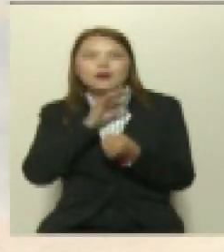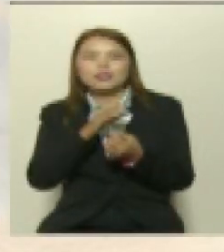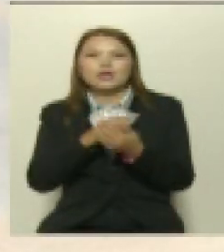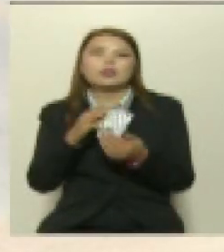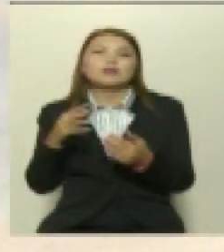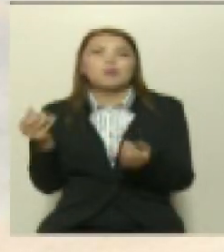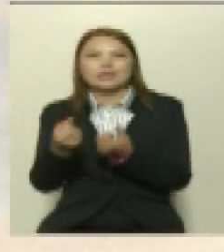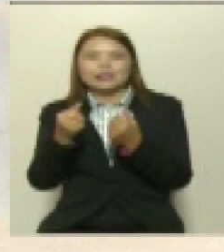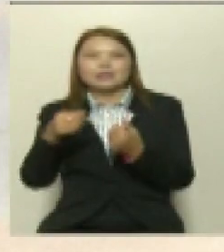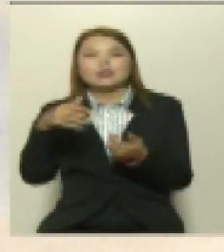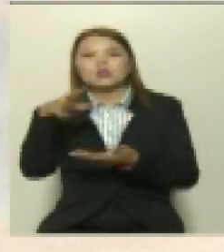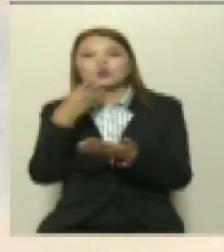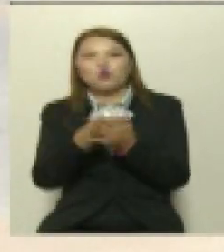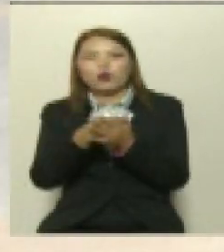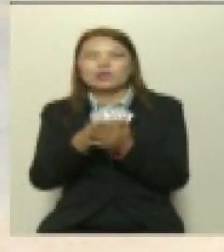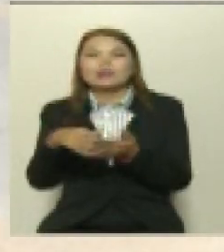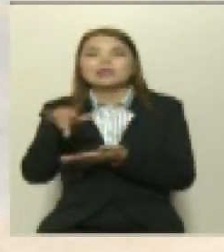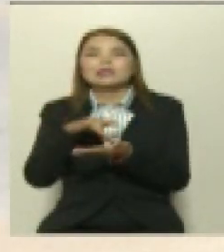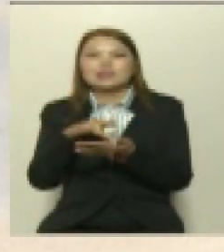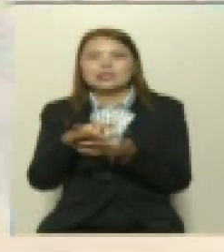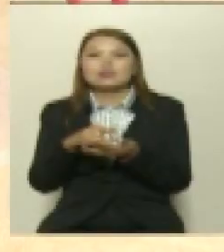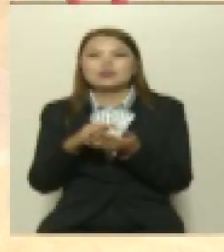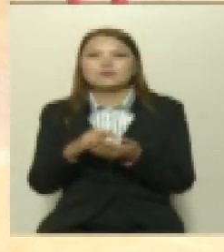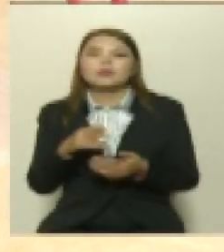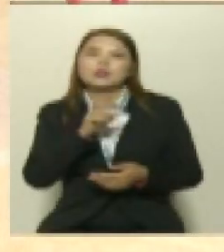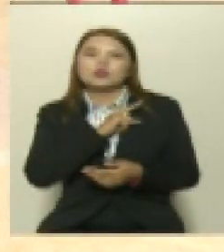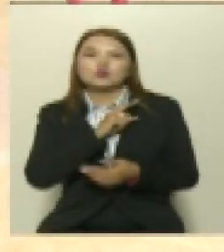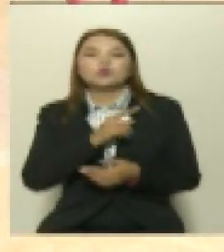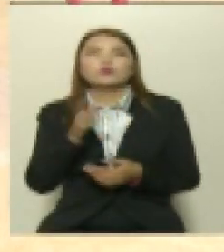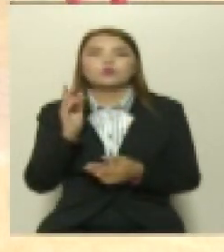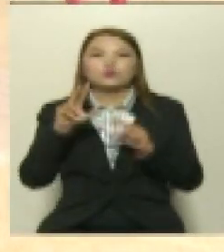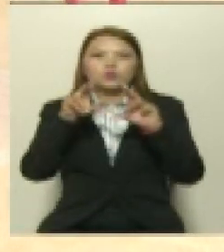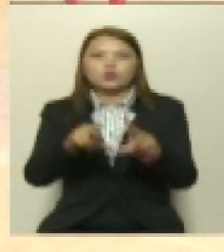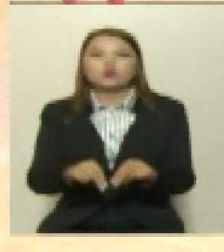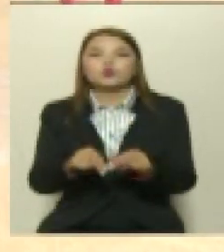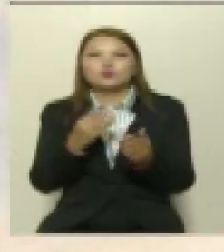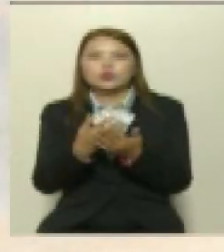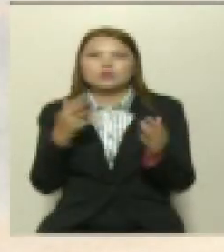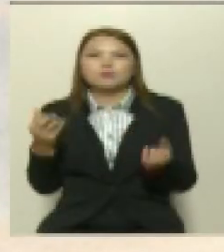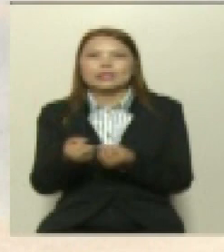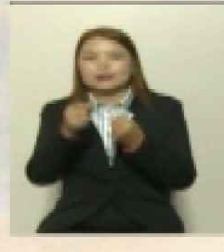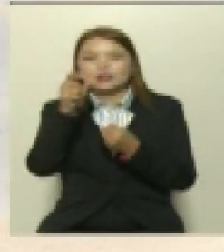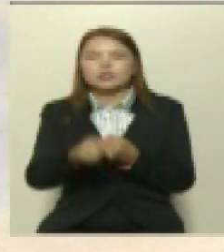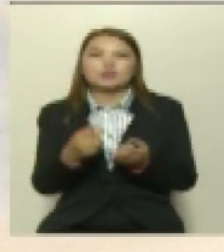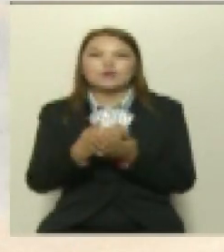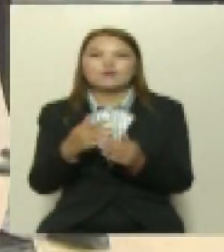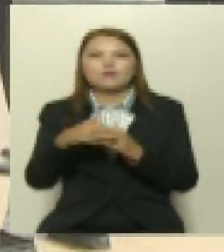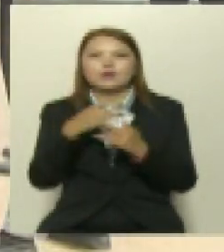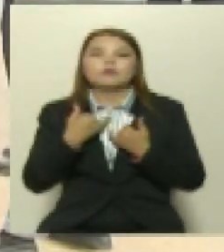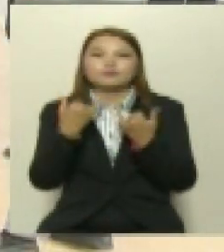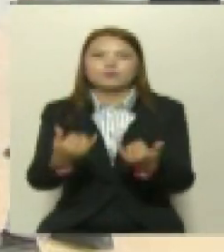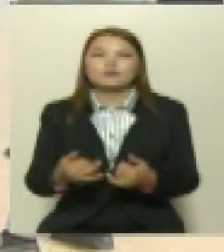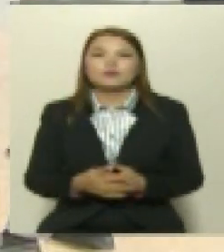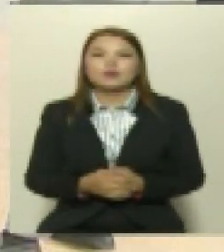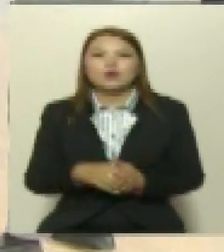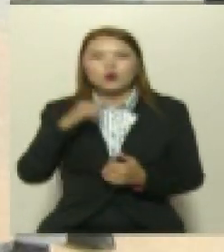бар. Құдай қаласа, сол жақтан да ашамыз деп ойлаймыз. Құтқарушылардың істеп жатқан жұмыстары, халық үшін ғой бәрі. Айта